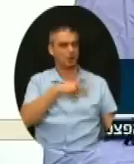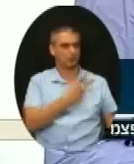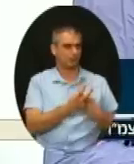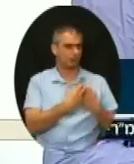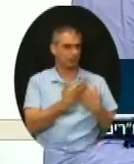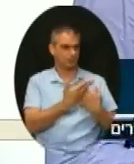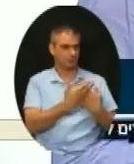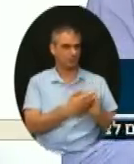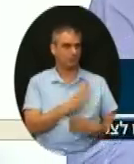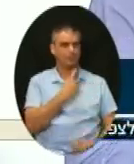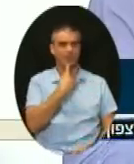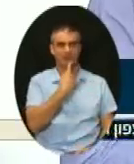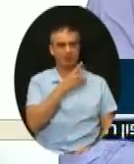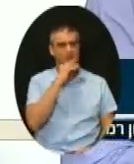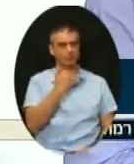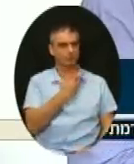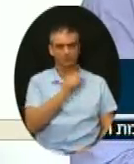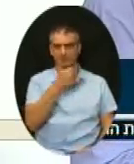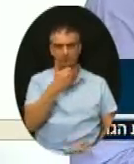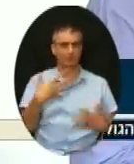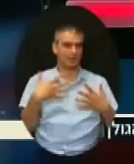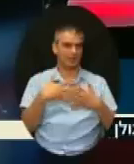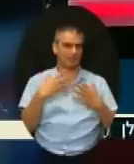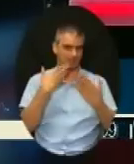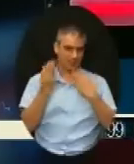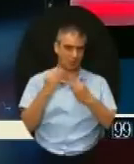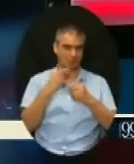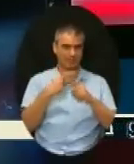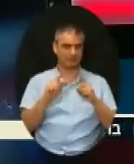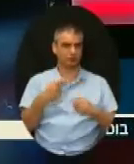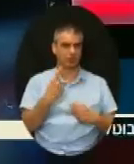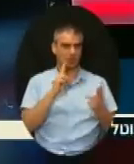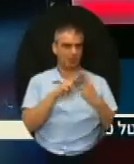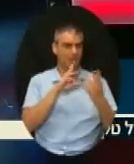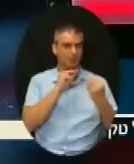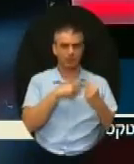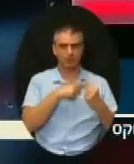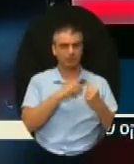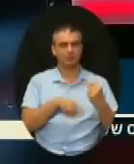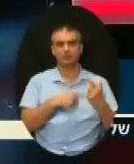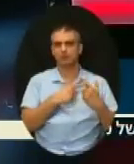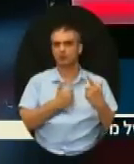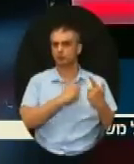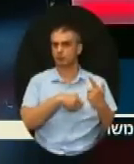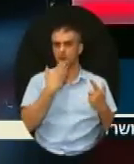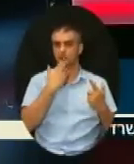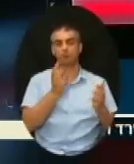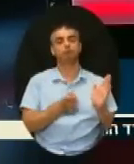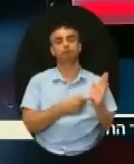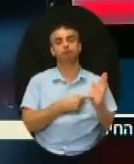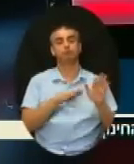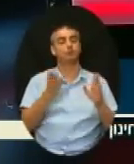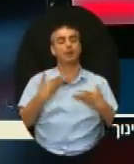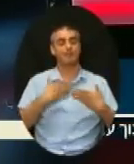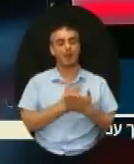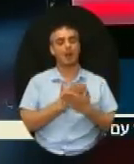מצטרף לדברים שדיברנו עכשיו. קודם כל, קבינט אמרנו בעוד חצי שעה. ראש עיריית ירושלים דורש מהקבינט